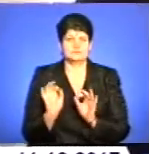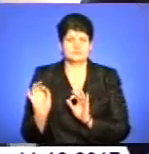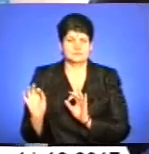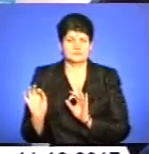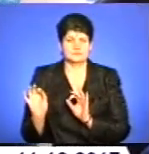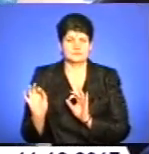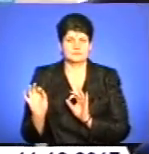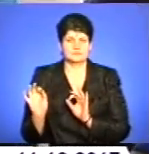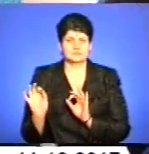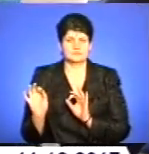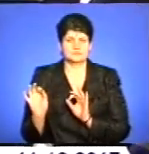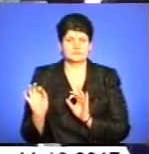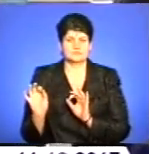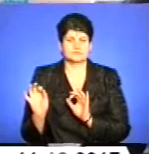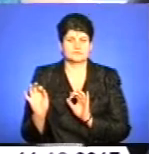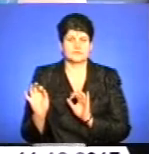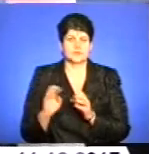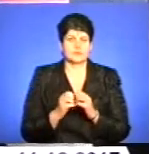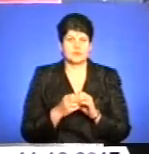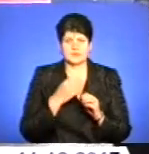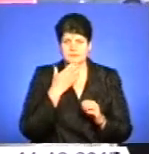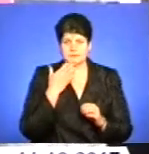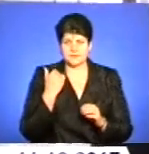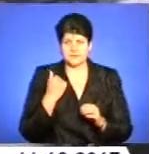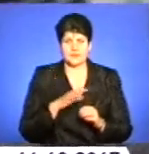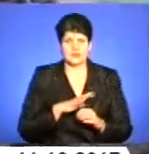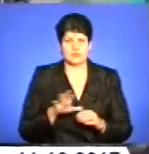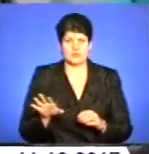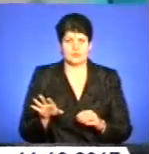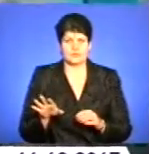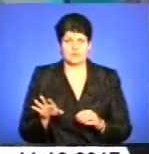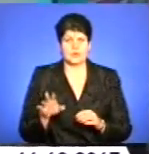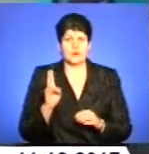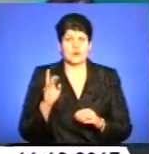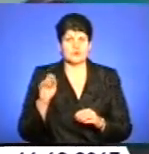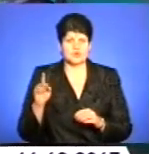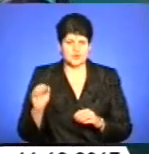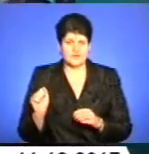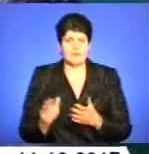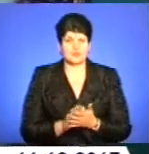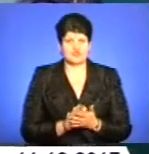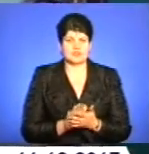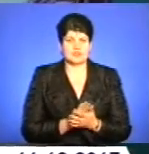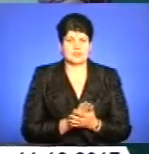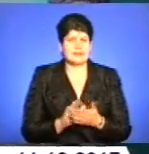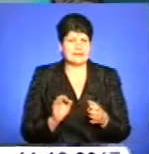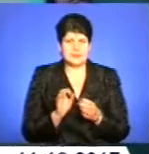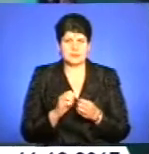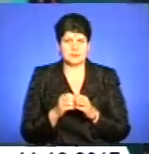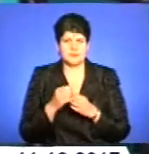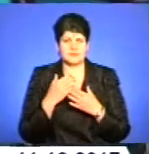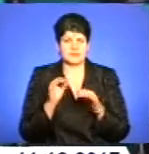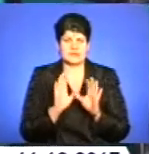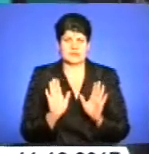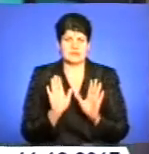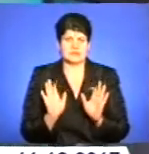Просто почищено, посипана дорога. Тобто проблем ніяких немає? Не було рано проблем. Козова так, почищена дорога. Тобто ніяких проблем немає?